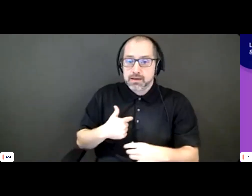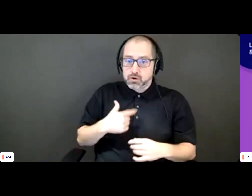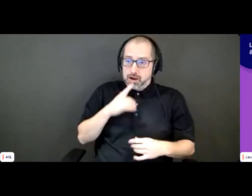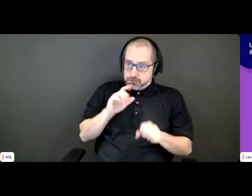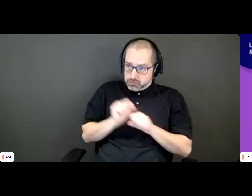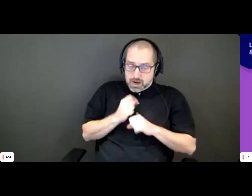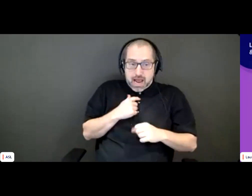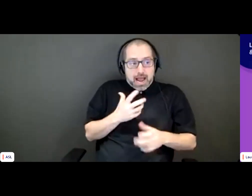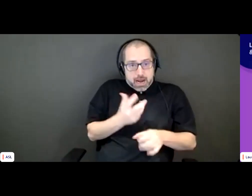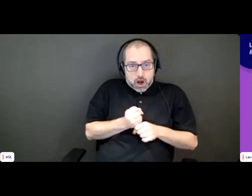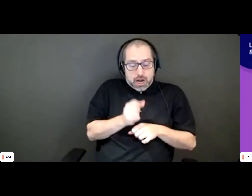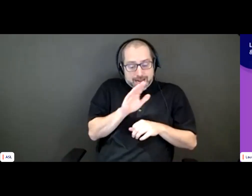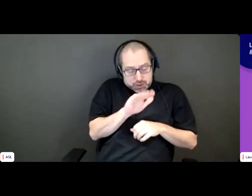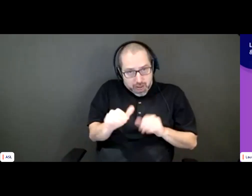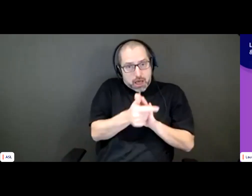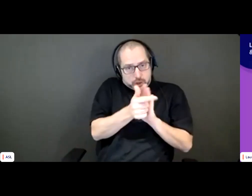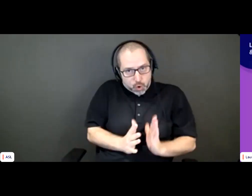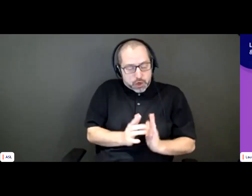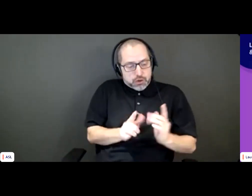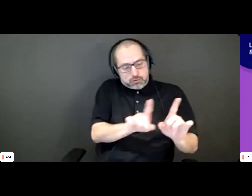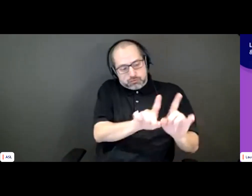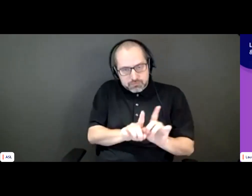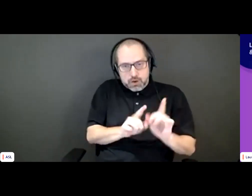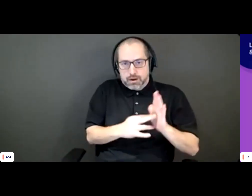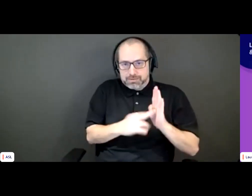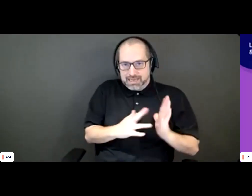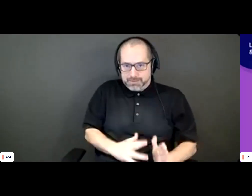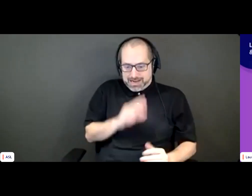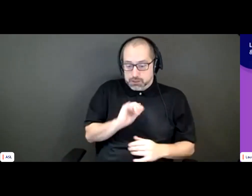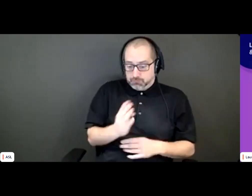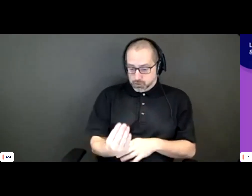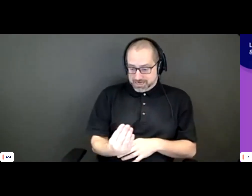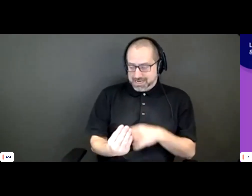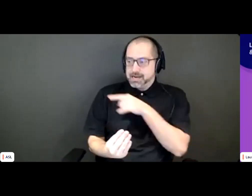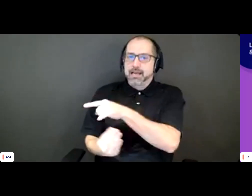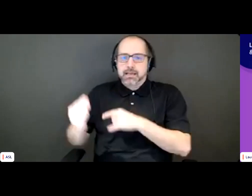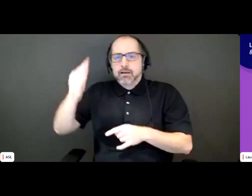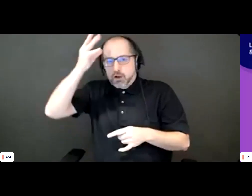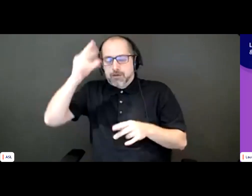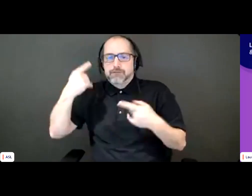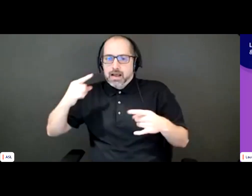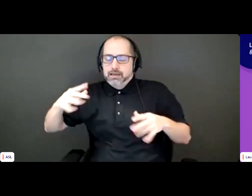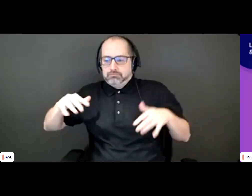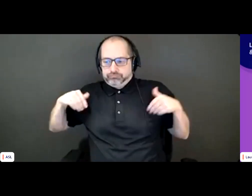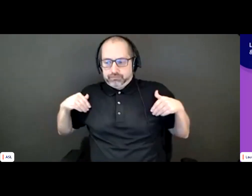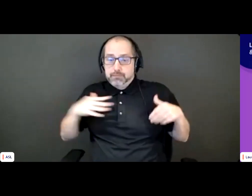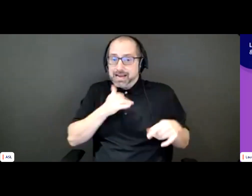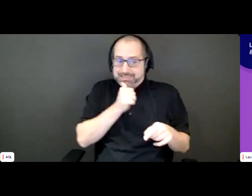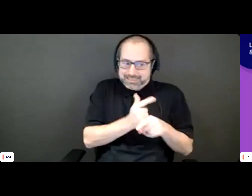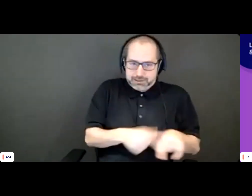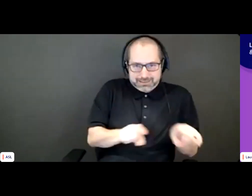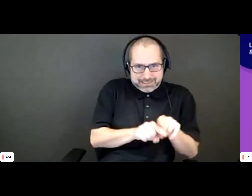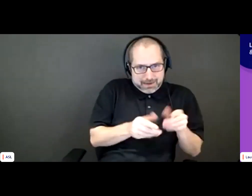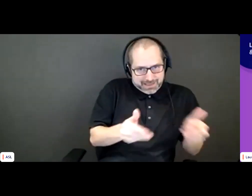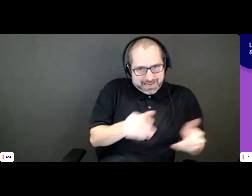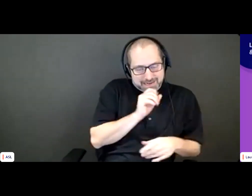j'ai pu accéder à un avocat d'enfant à 14 ans c'est à ce moment-là que mon père s'est arrêté mais